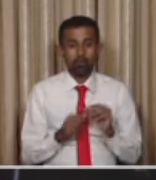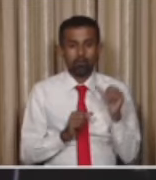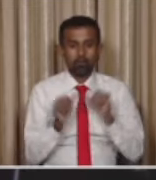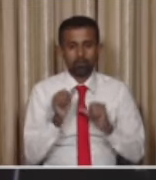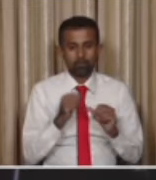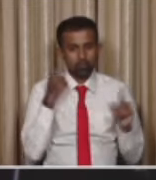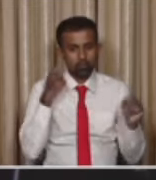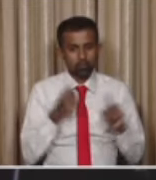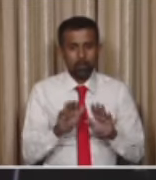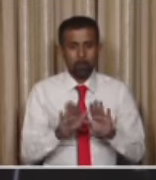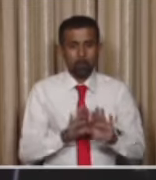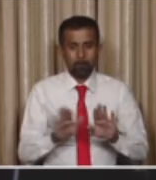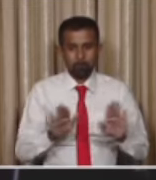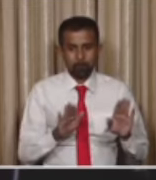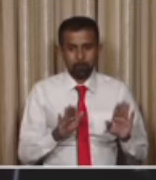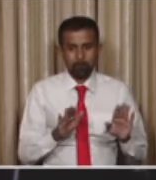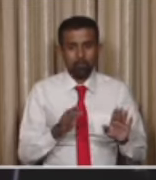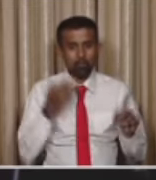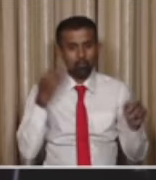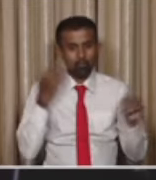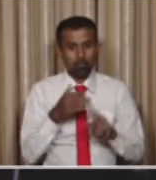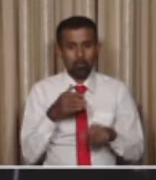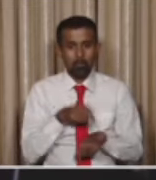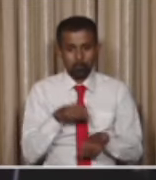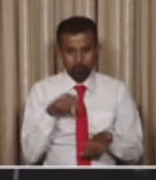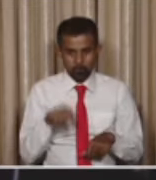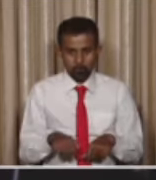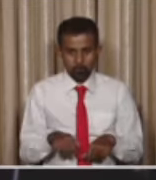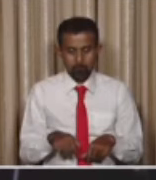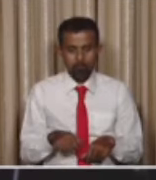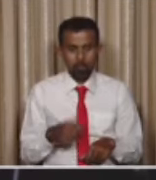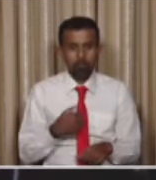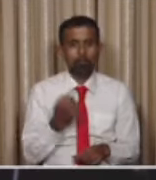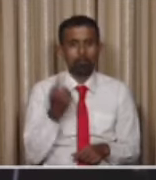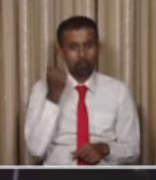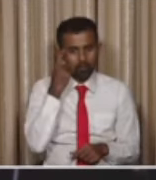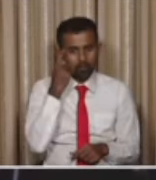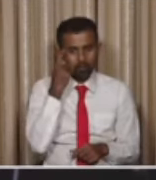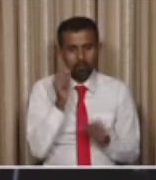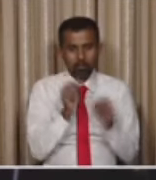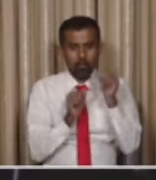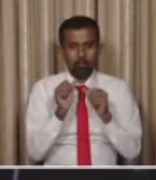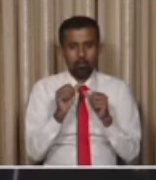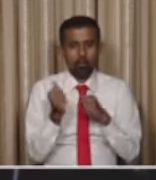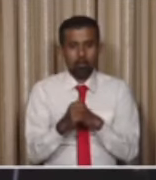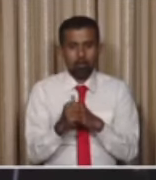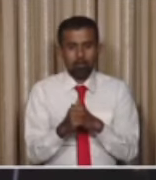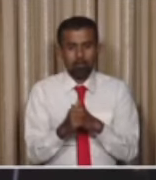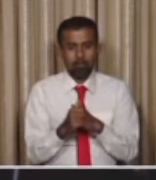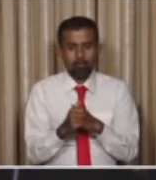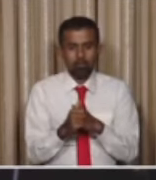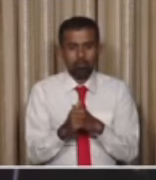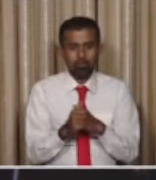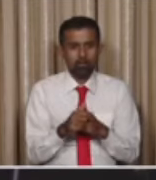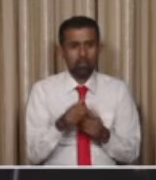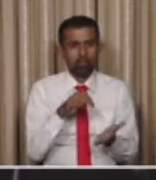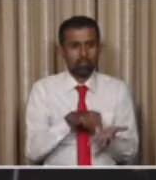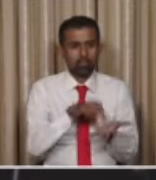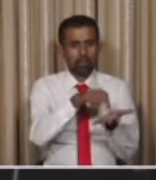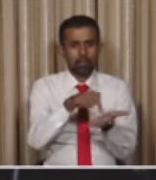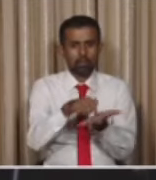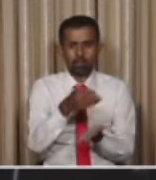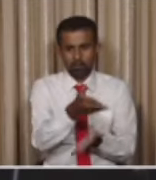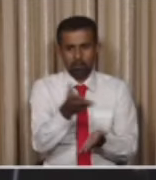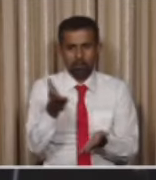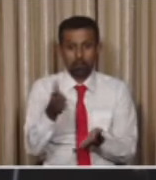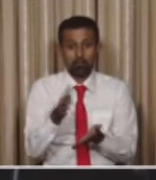සම්බන්ධයෙන් නියාමනය කිරීමක් තමයි අද මෙතෙන්ද වෙන්නේ. අපි දන්නවා ඖෂධ නිෂ්පාදනය වෙනවා එක එක තැන්වල ඒවා